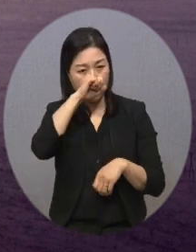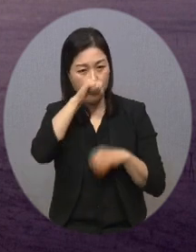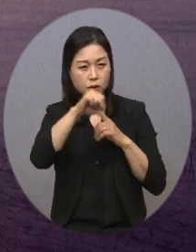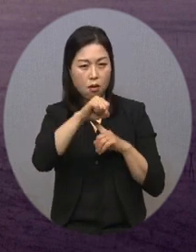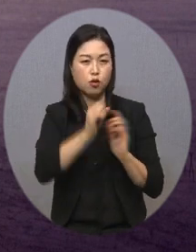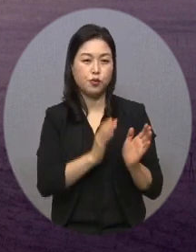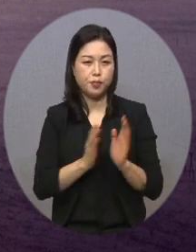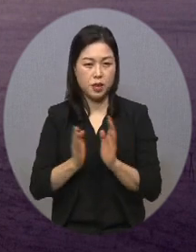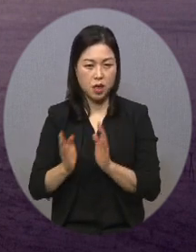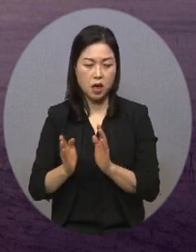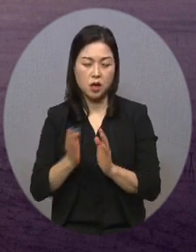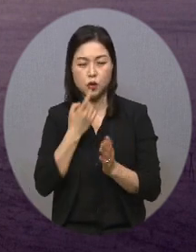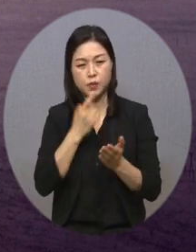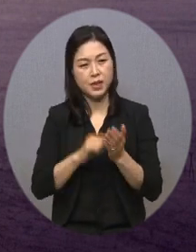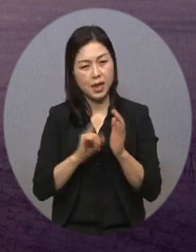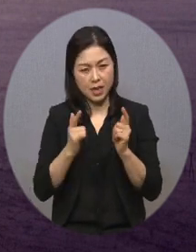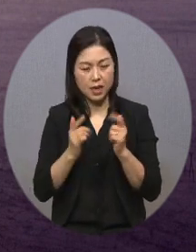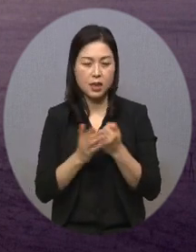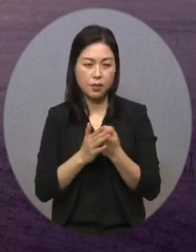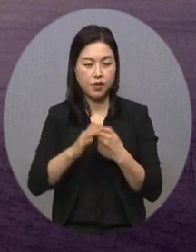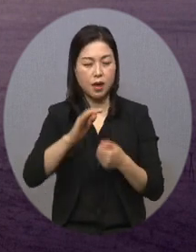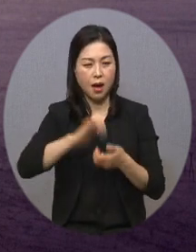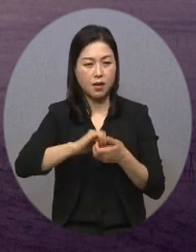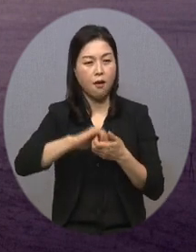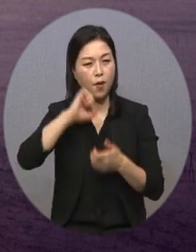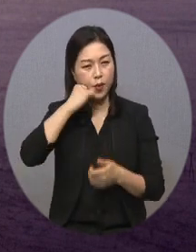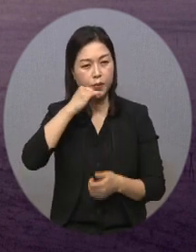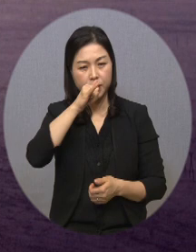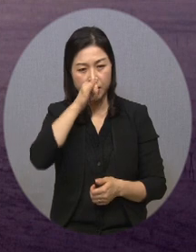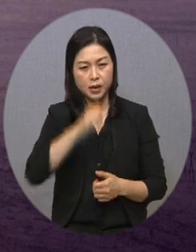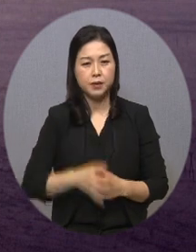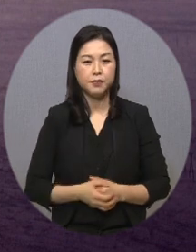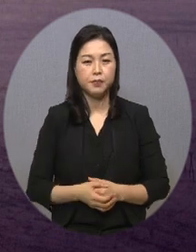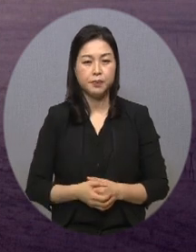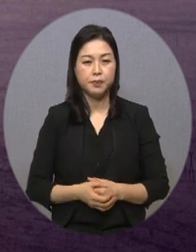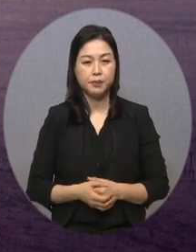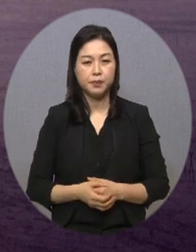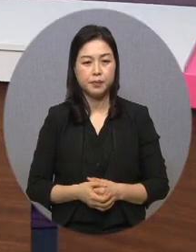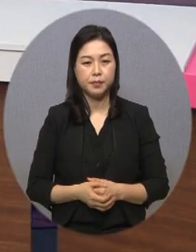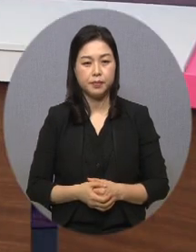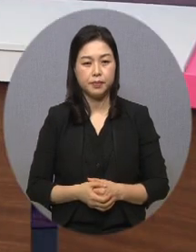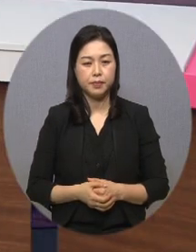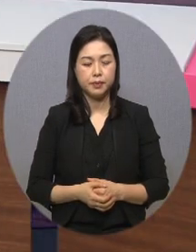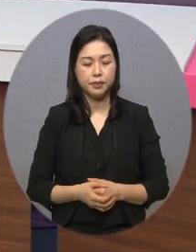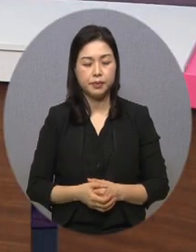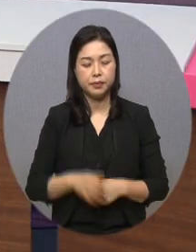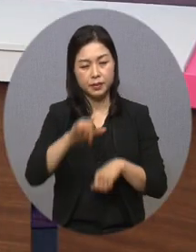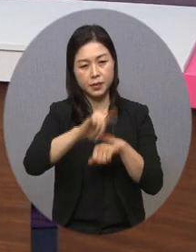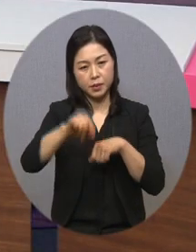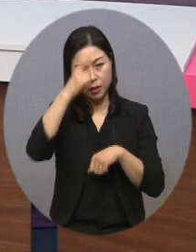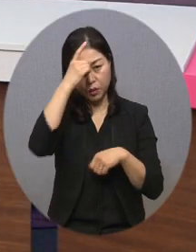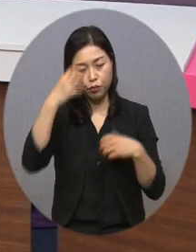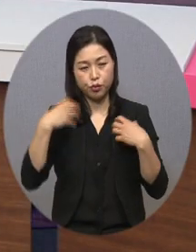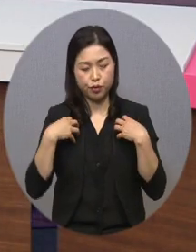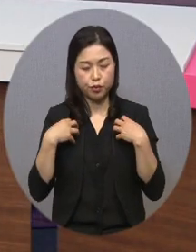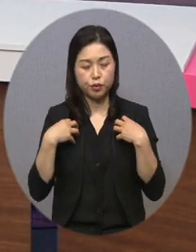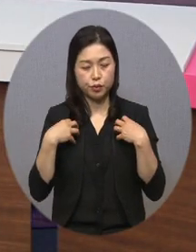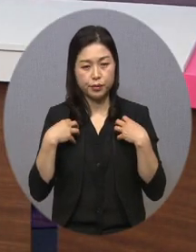재원 조달의 어려움 때문에 한계가 있다. 네, 그렇게 보여지고요. 특히 지방정부의